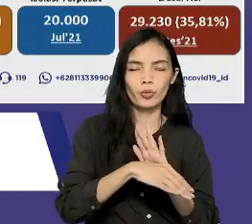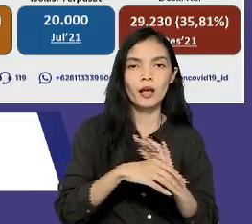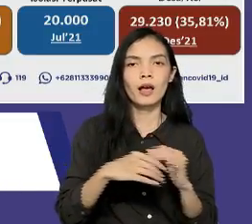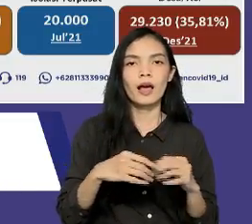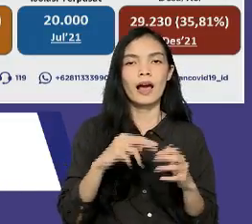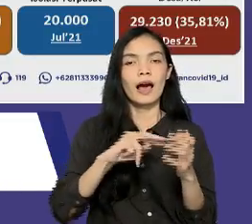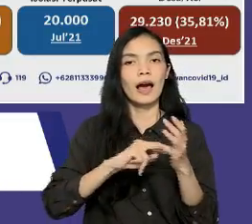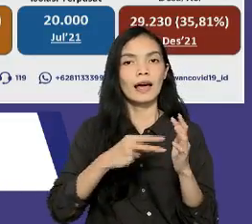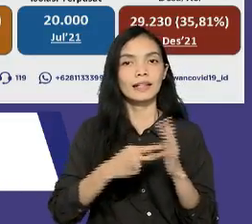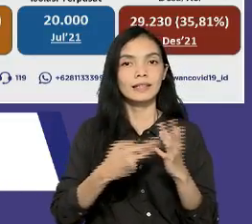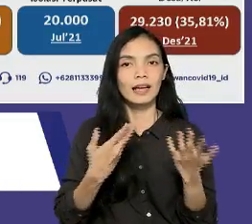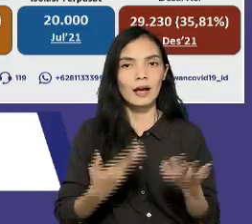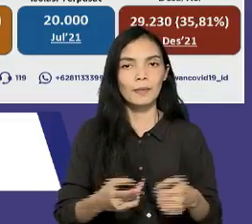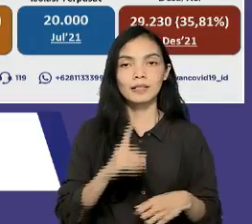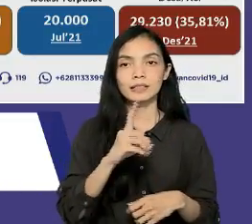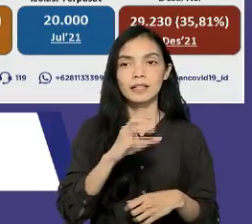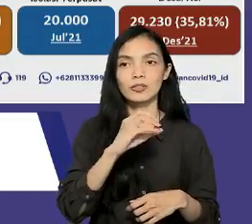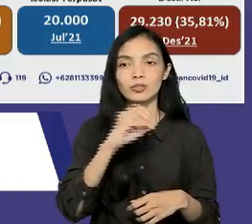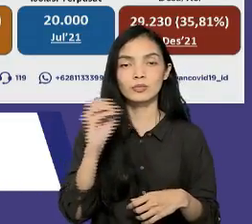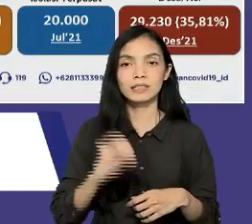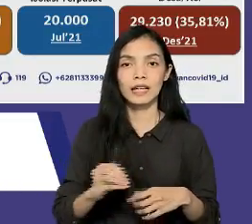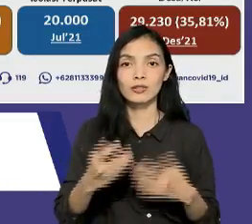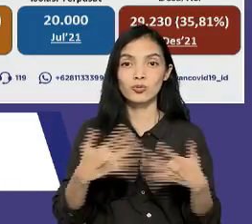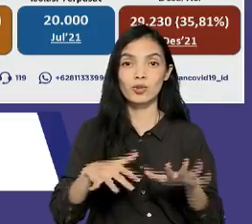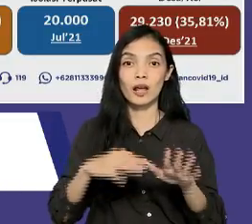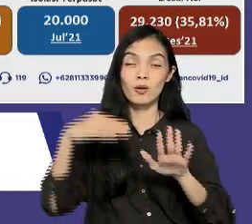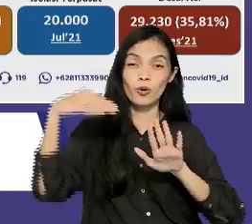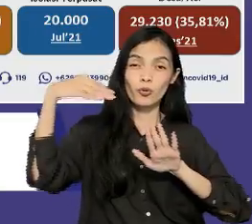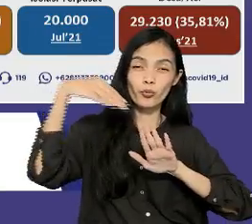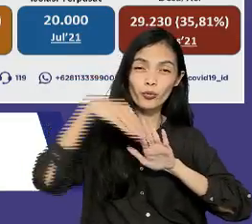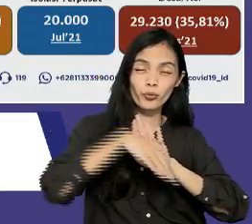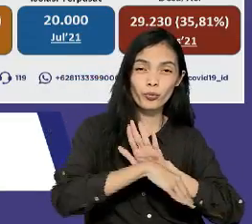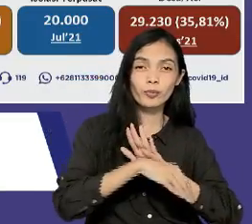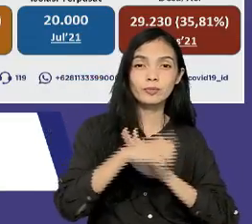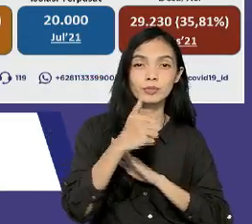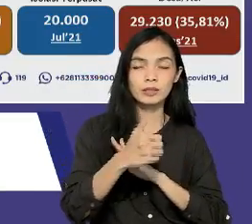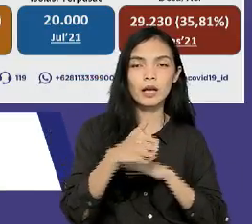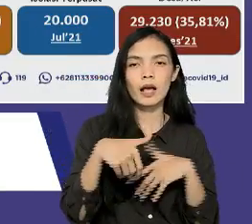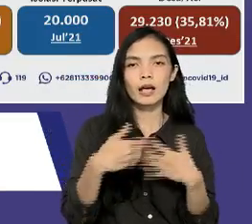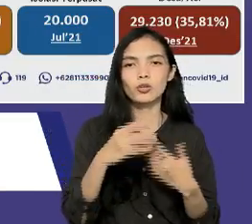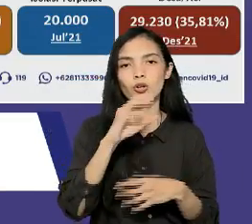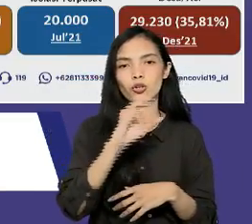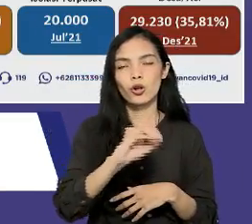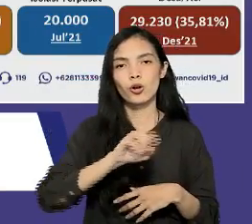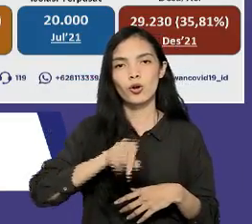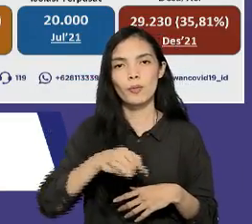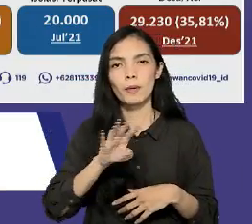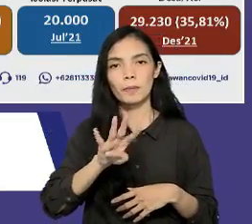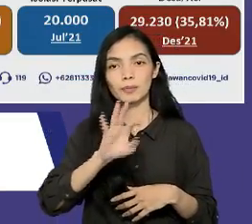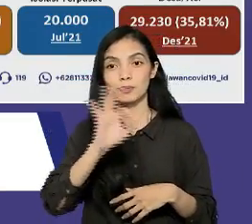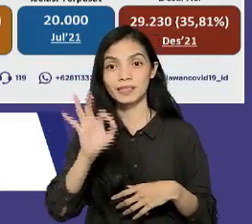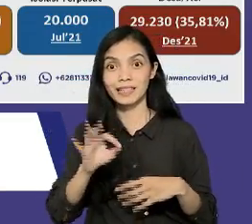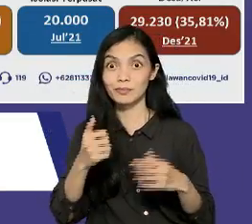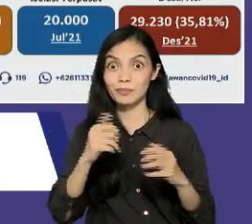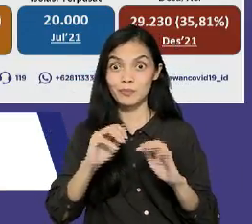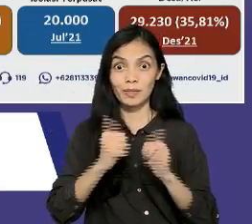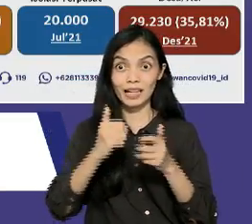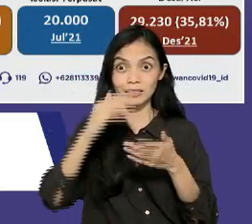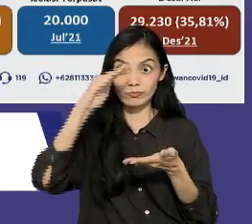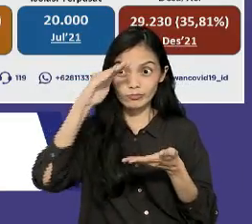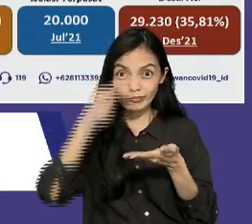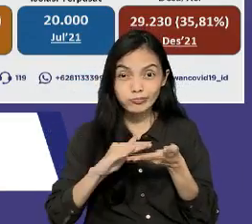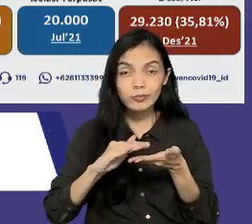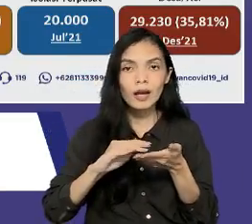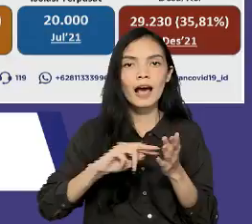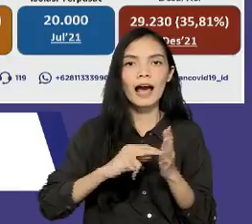mencapai 100% penurunan dari puncak kasus tertinggi tersebut, atau 0,4% lagi, maka tidak